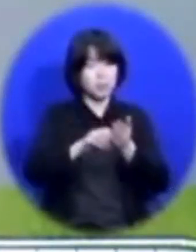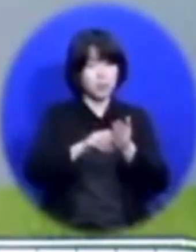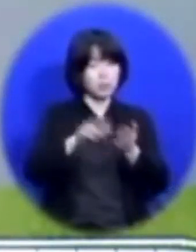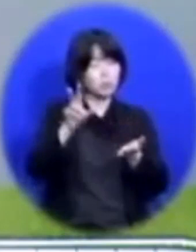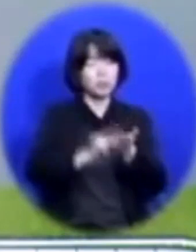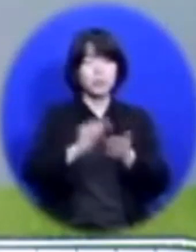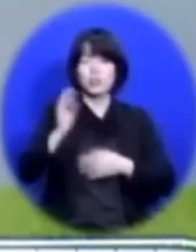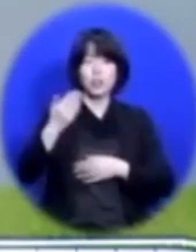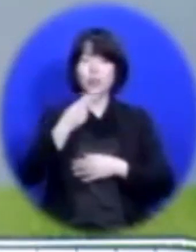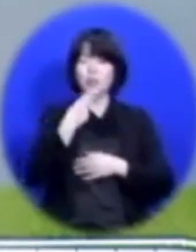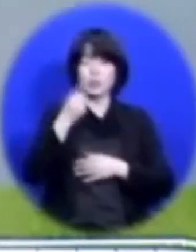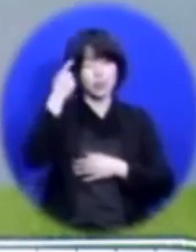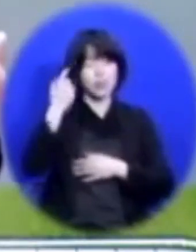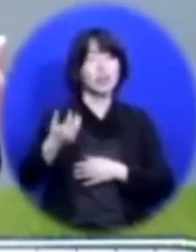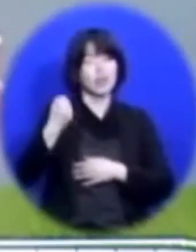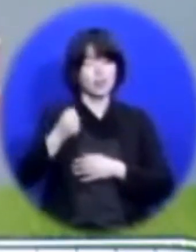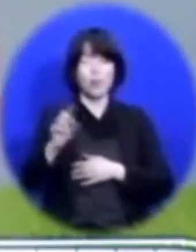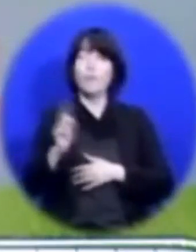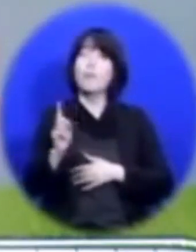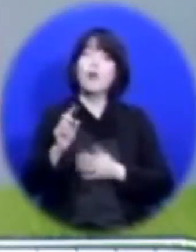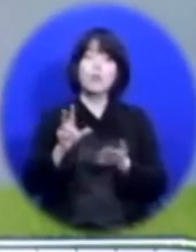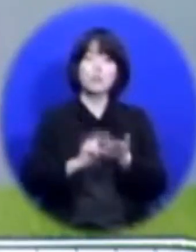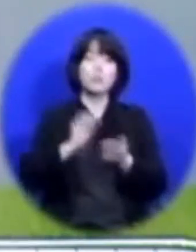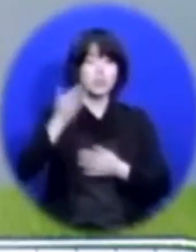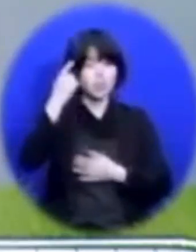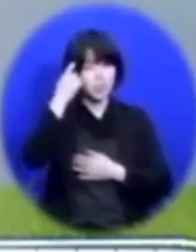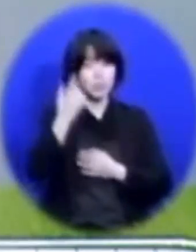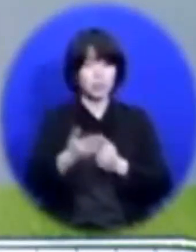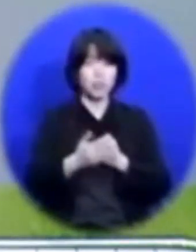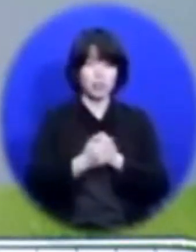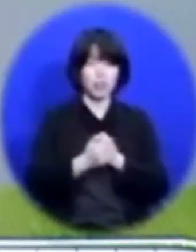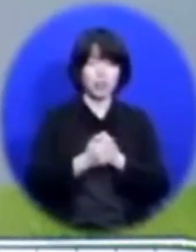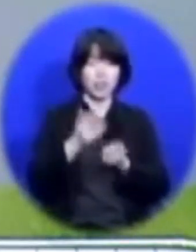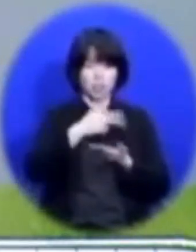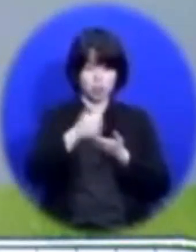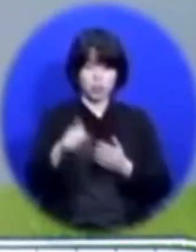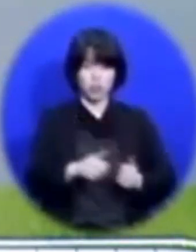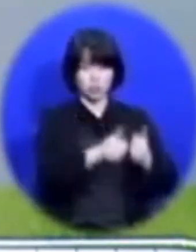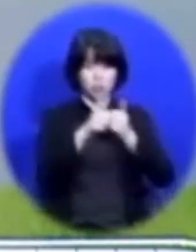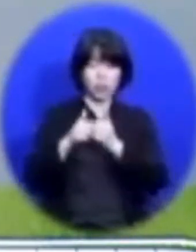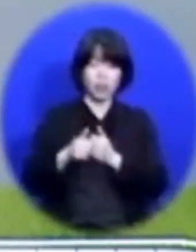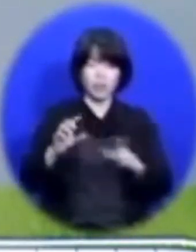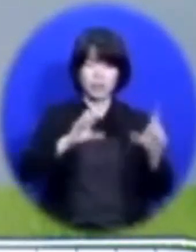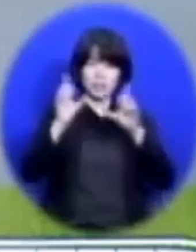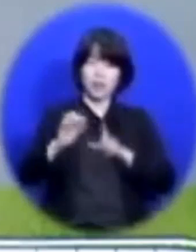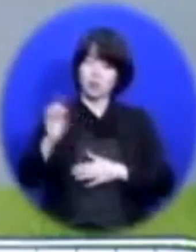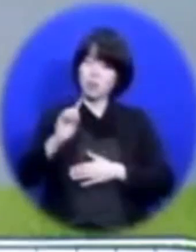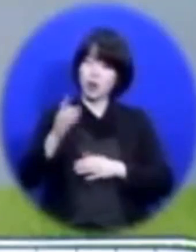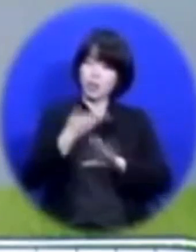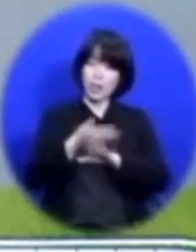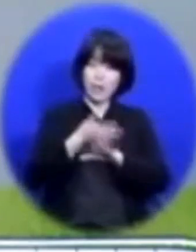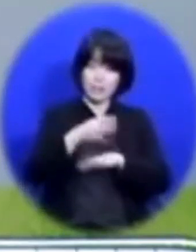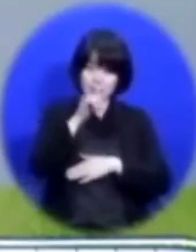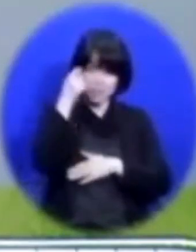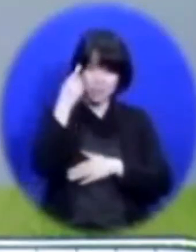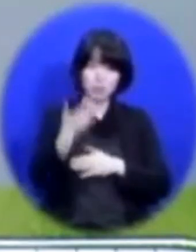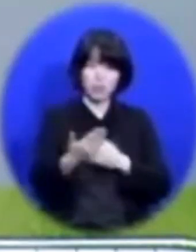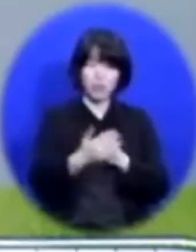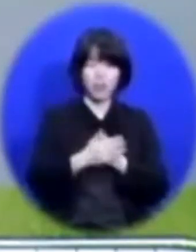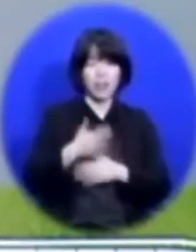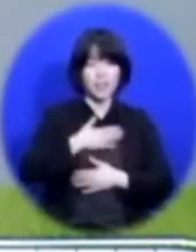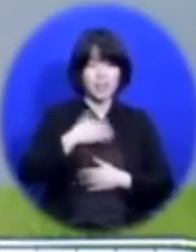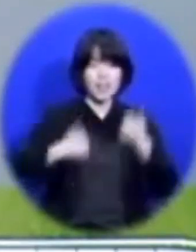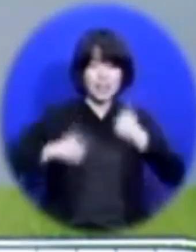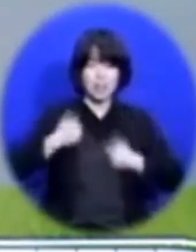문제가없을거라고생각합니다.도대체무슨 문제가있을수있을까요? 주님과동행하는당신의삶에